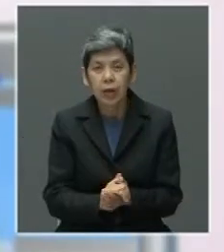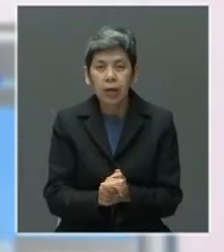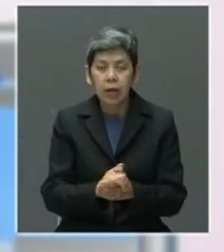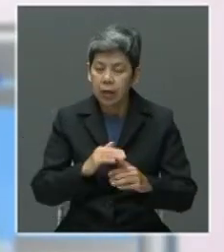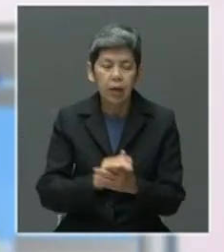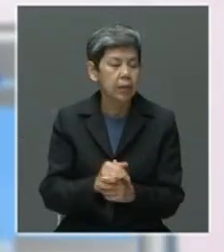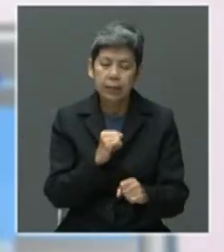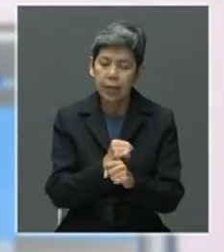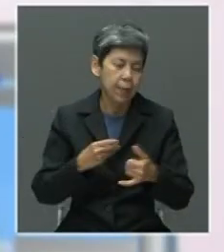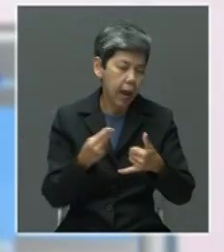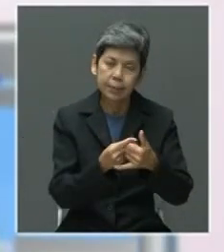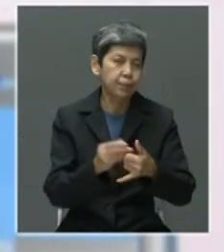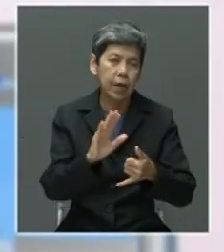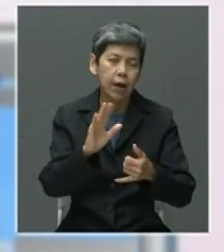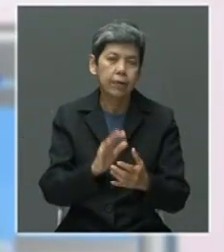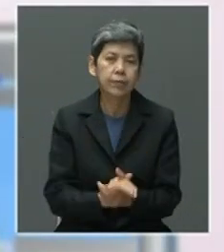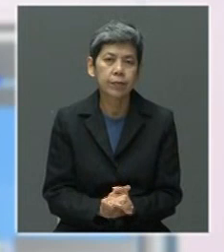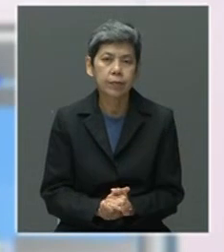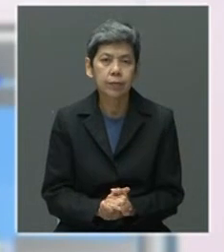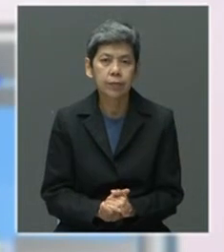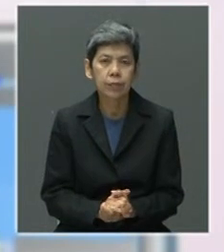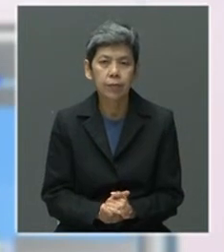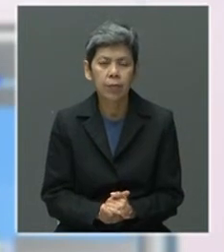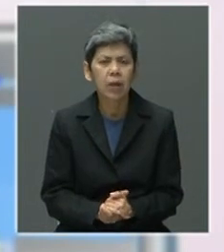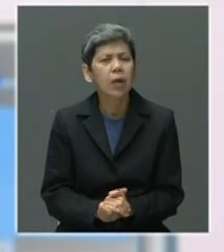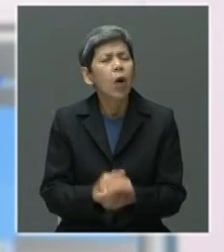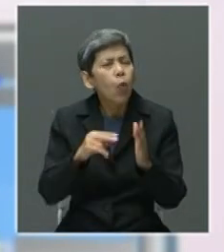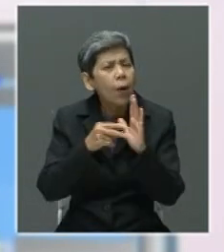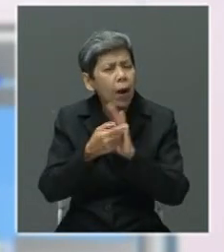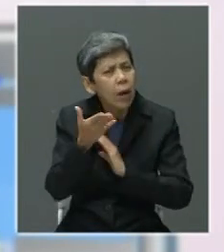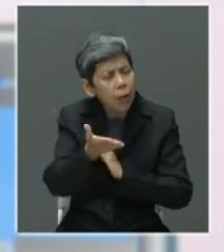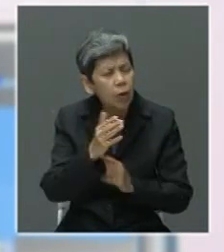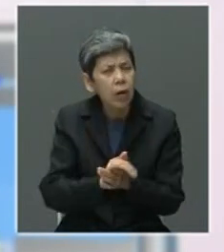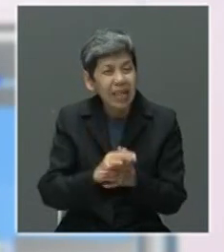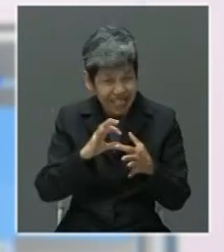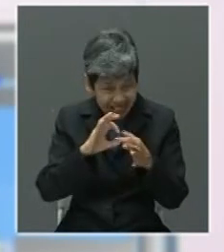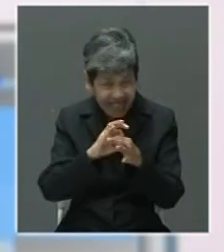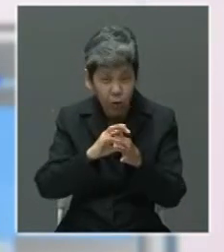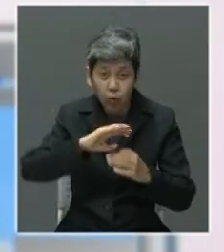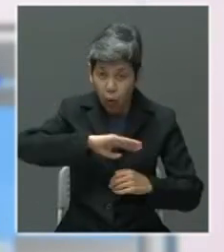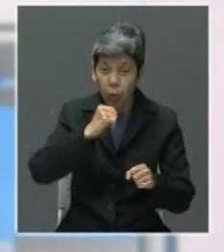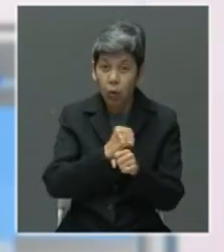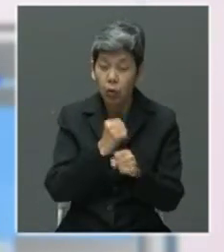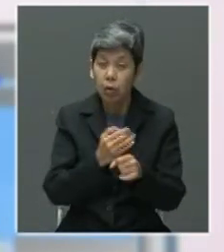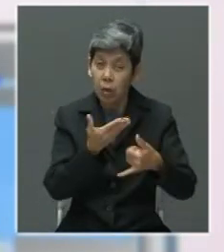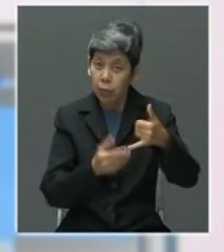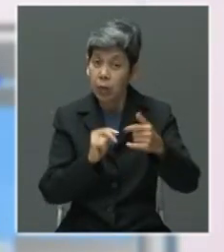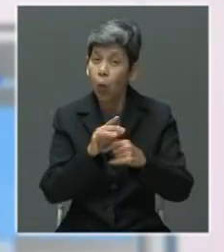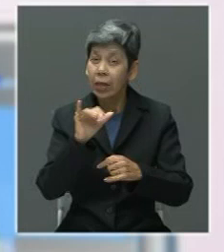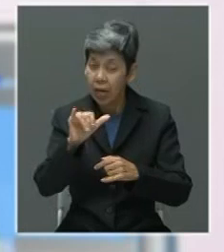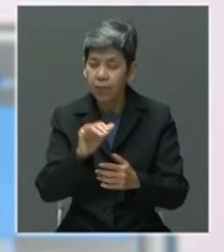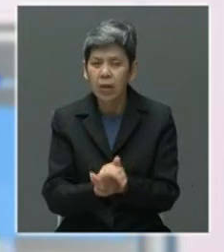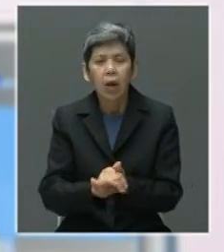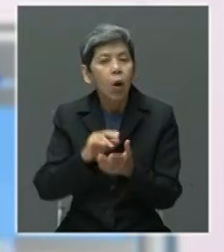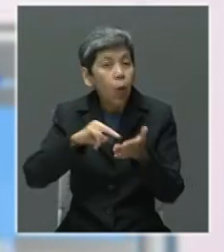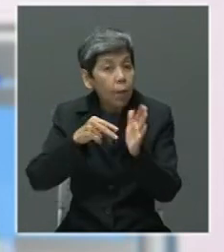าไม่ได้ครับ ครับคือในความหมายที่คุณวีระพูดถึงว่ามันเกี่ยวข้องกับคดีของนายธวัชชัยเนี่ยคือกำลัง